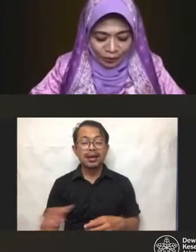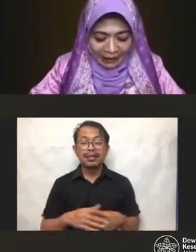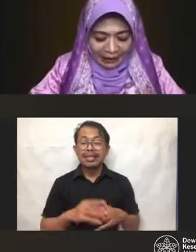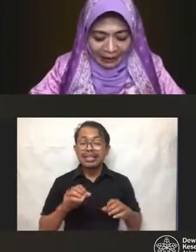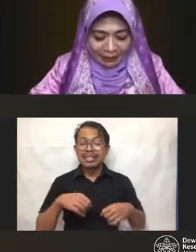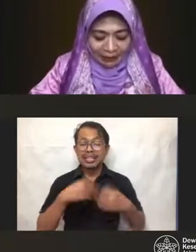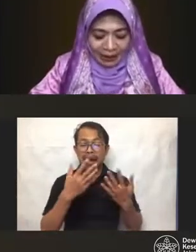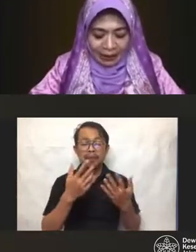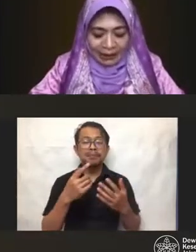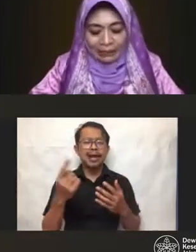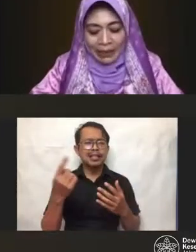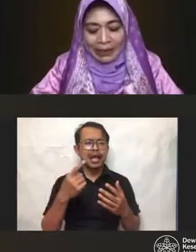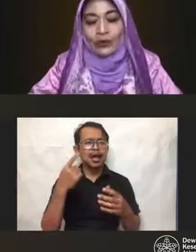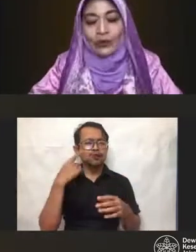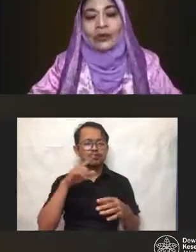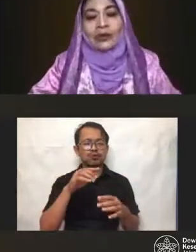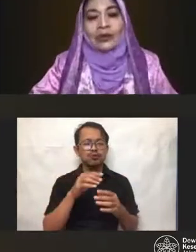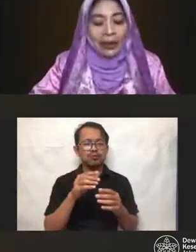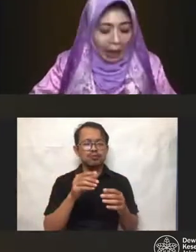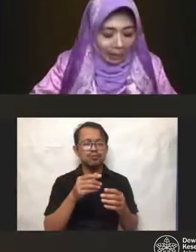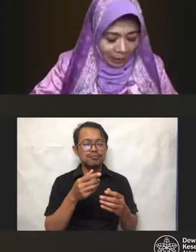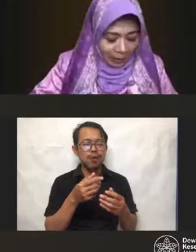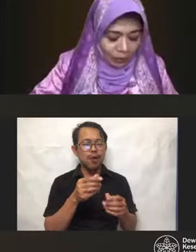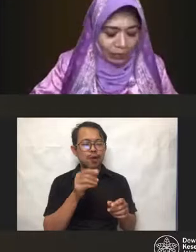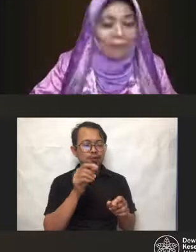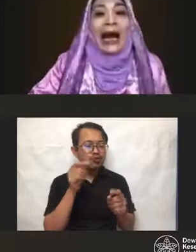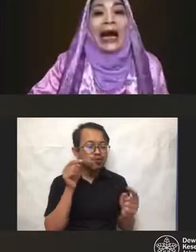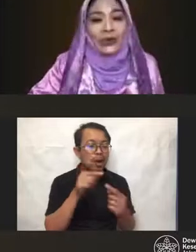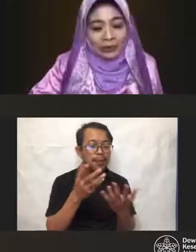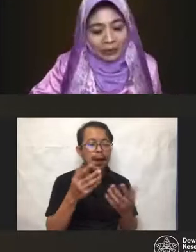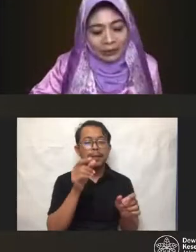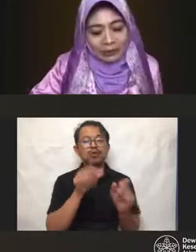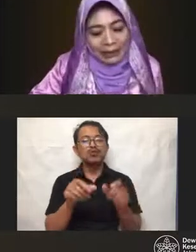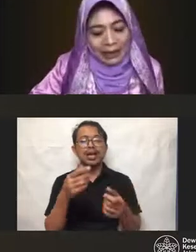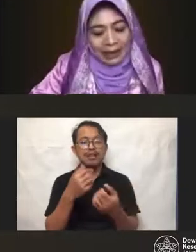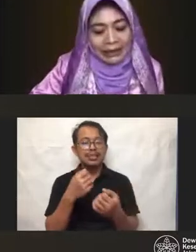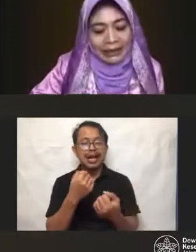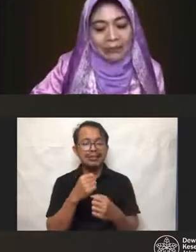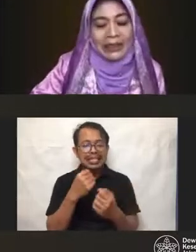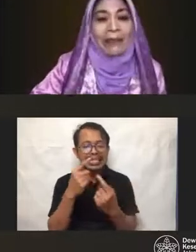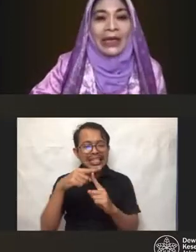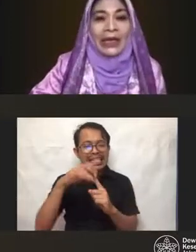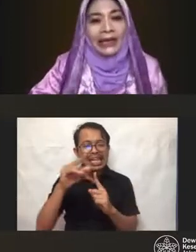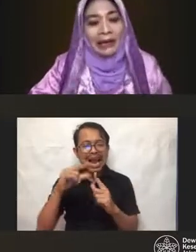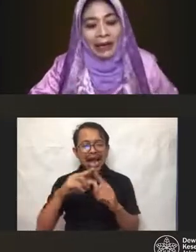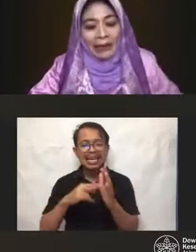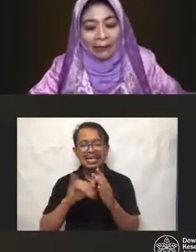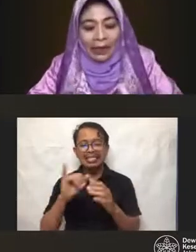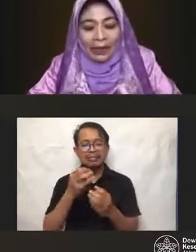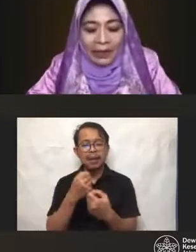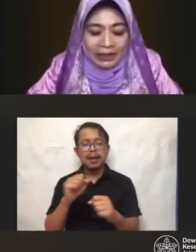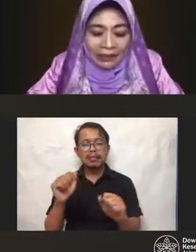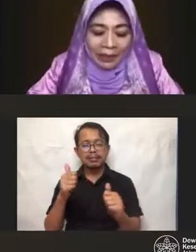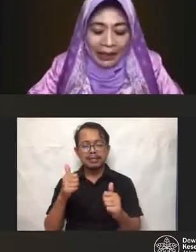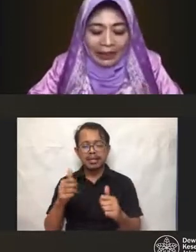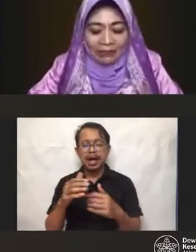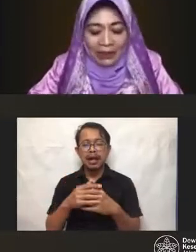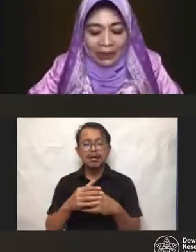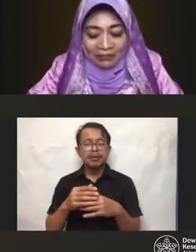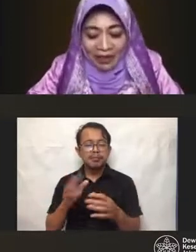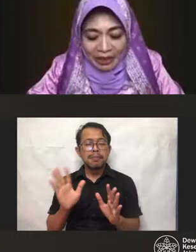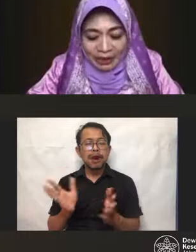dan totaliter. Islam datang untuk apa? Untuk membangun masyarakat sipil yang berkeadaban. Civic